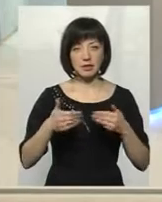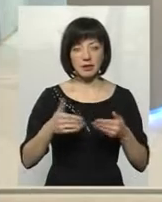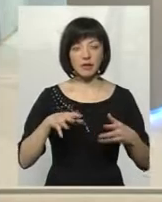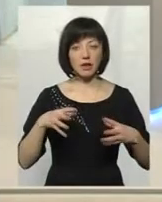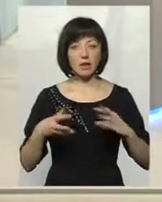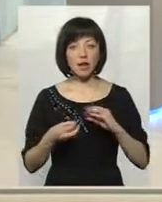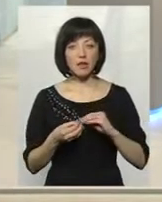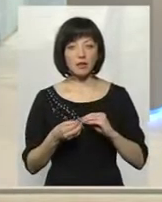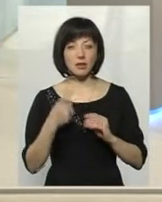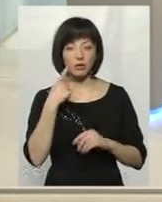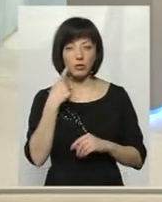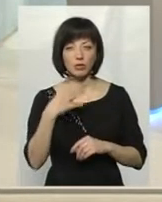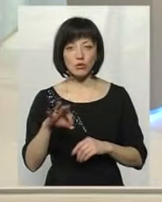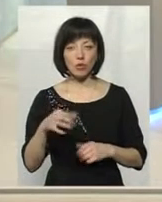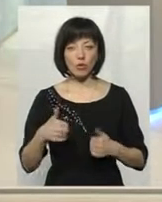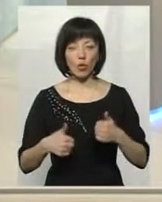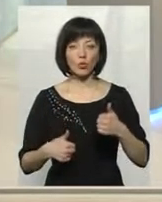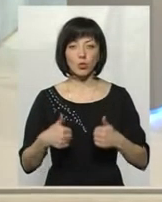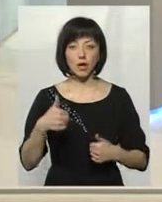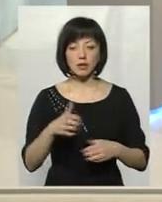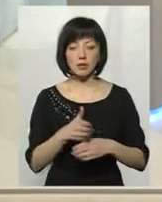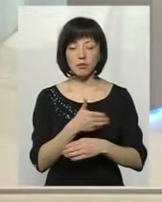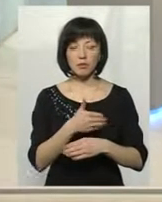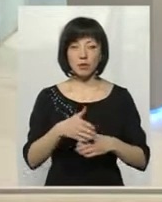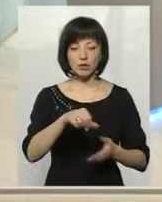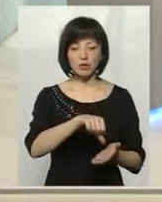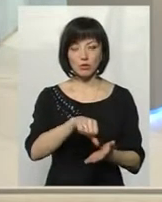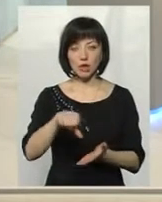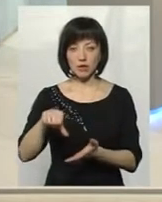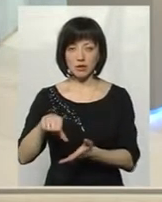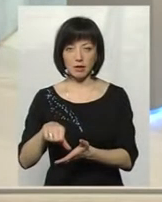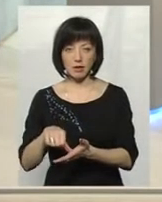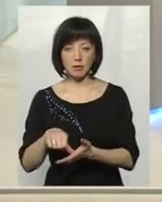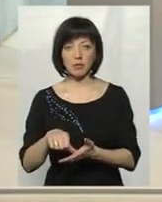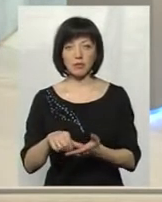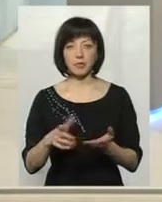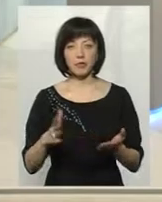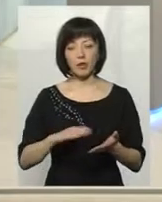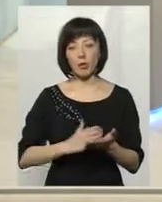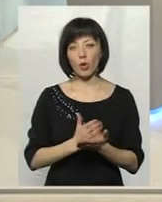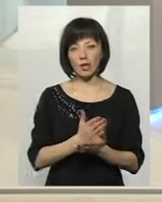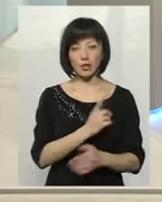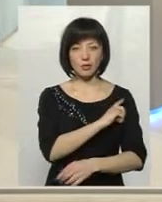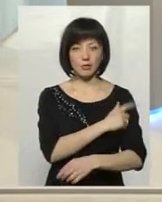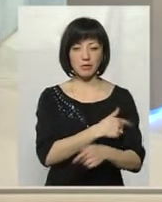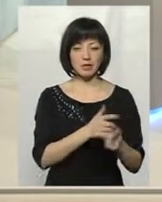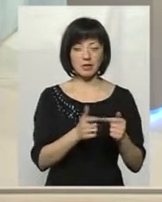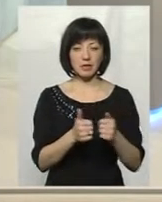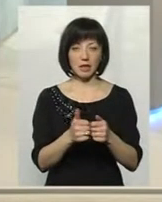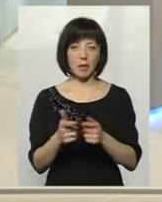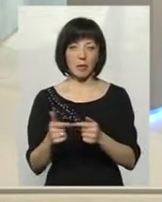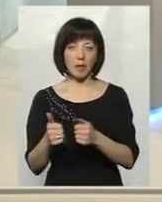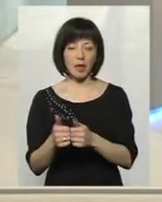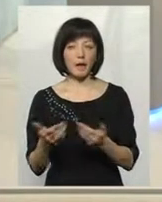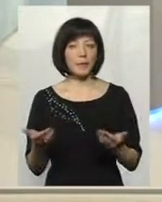наслідком недобросовісної конкуренції між гравцями будівельного ринку, а то й політичними силами регіонального рівня.